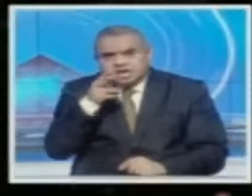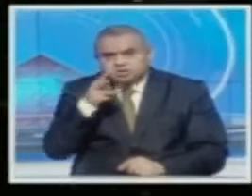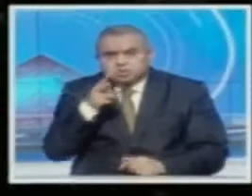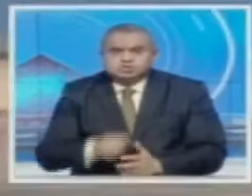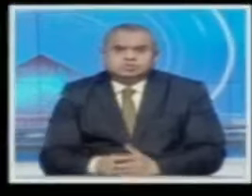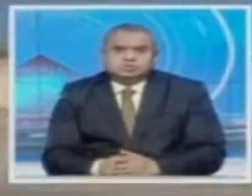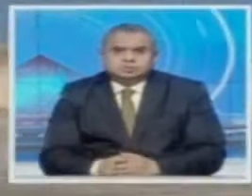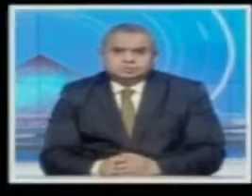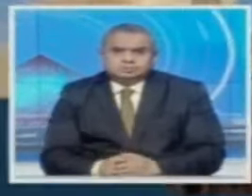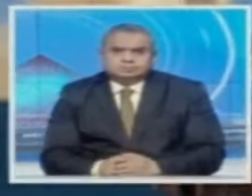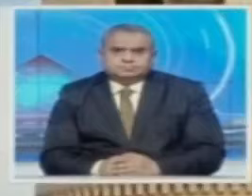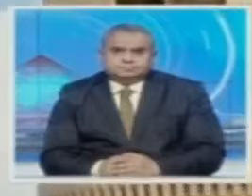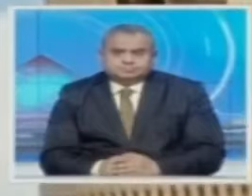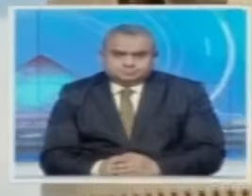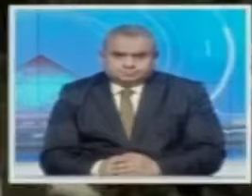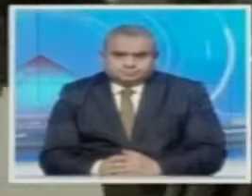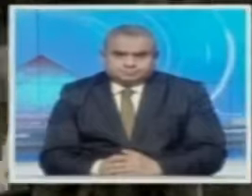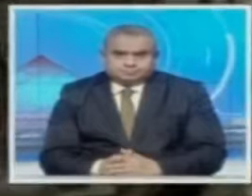2023